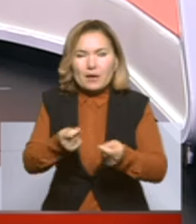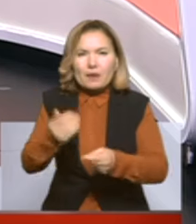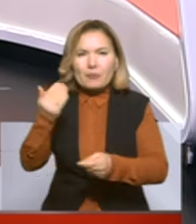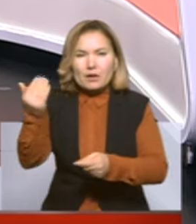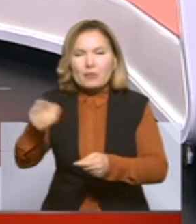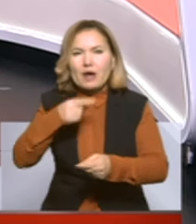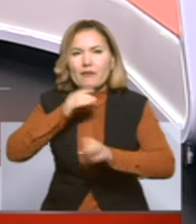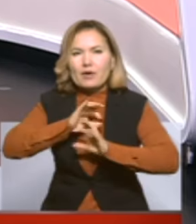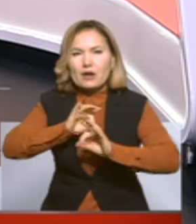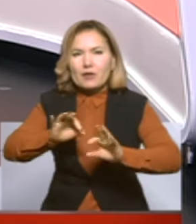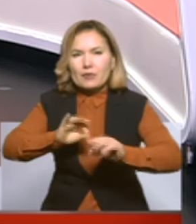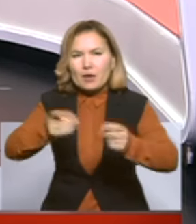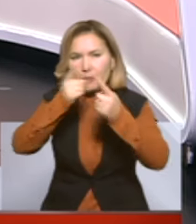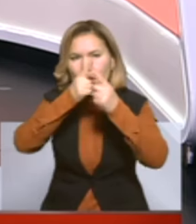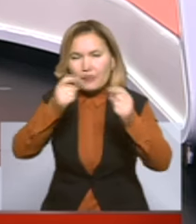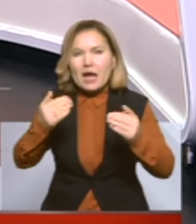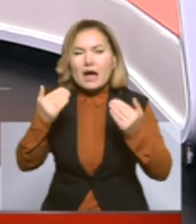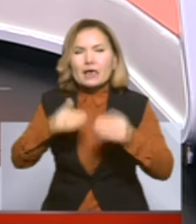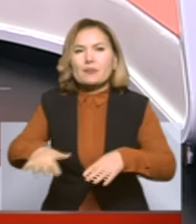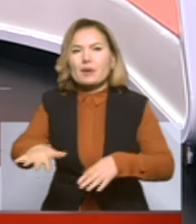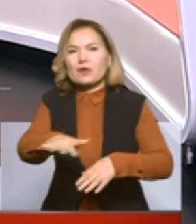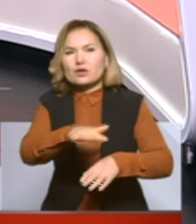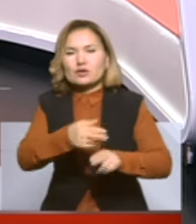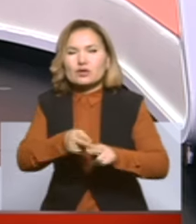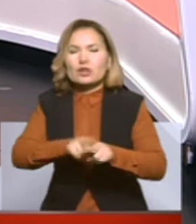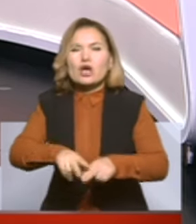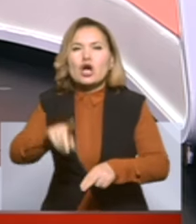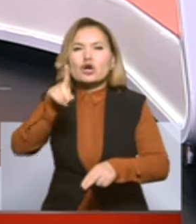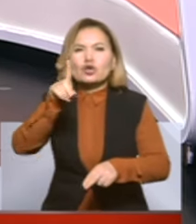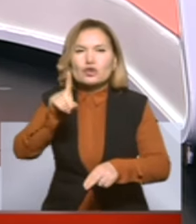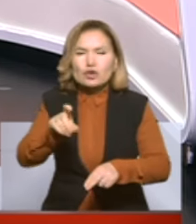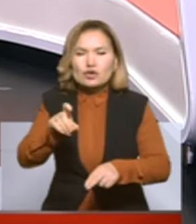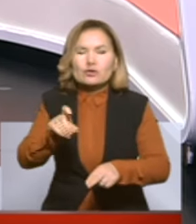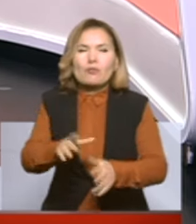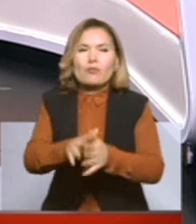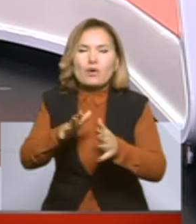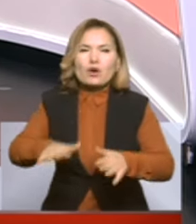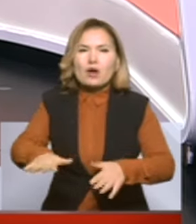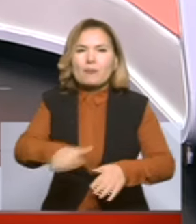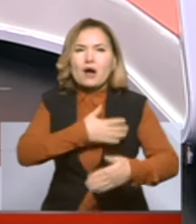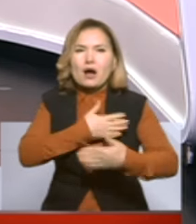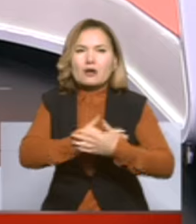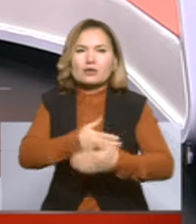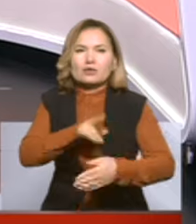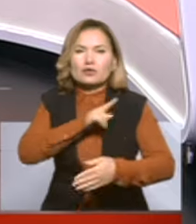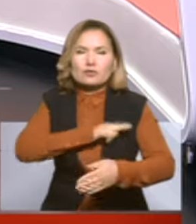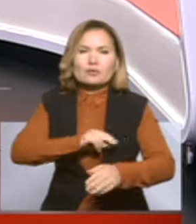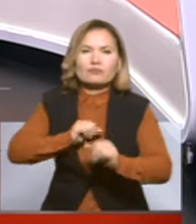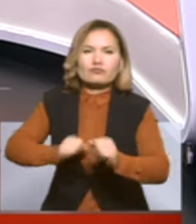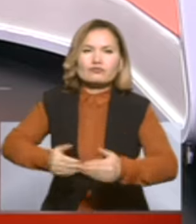орынбасары Қанат Бозымбаев мәлімдеген еді. Қазір аймақта 100-ден аса учаскеде қызу жұмыс жүріп жатыр.